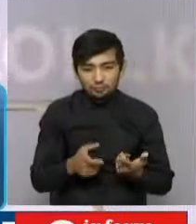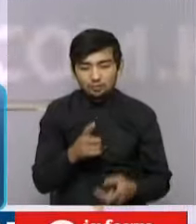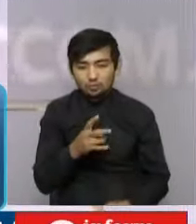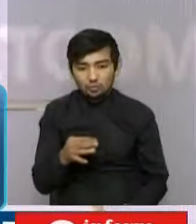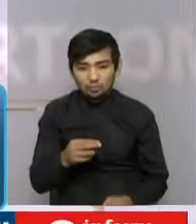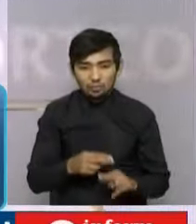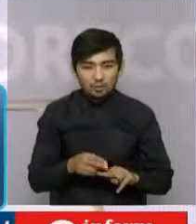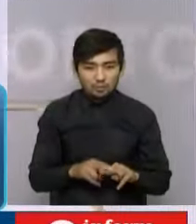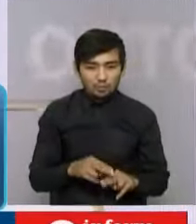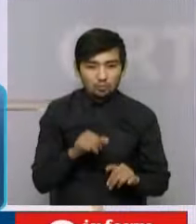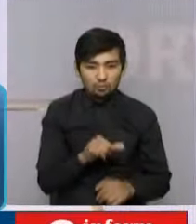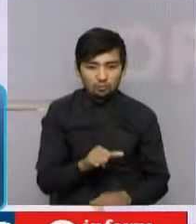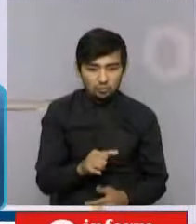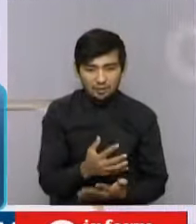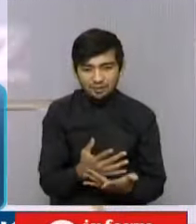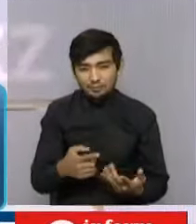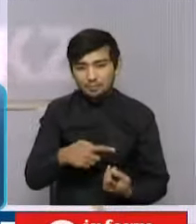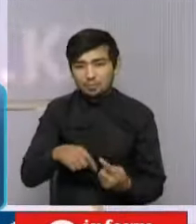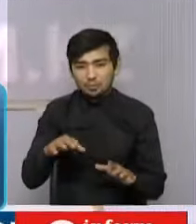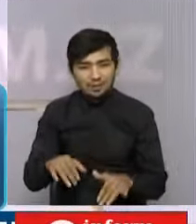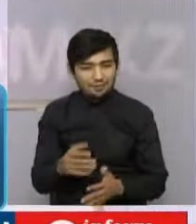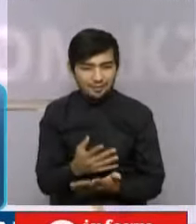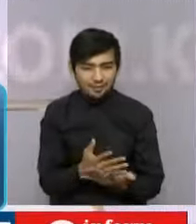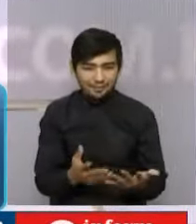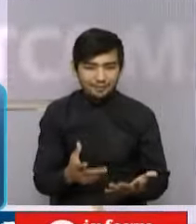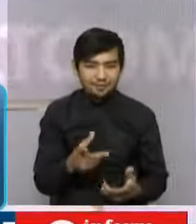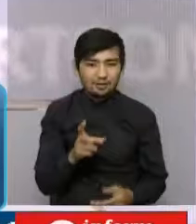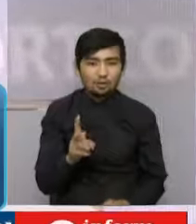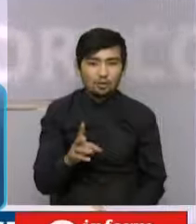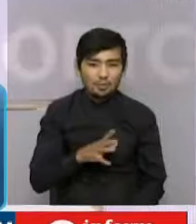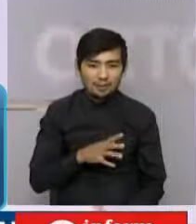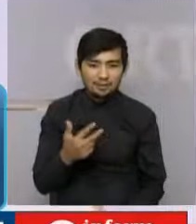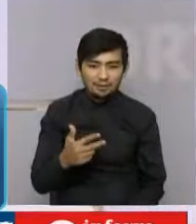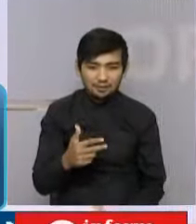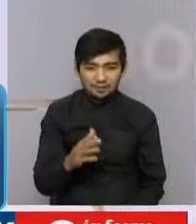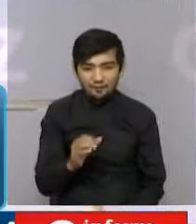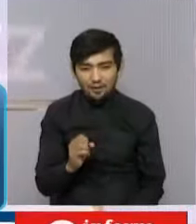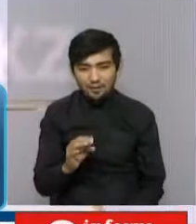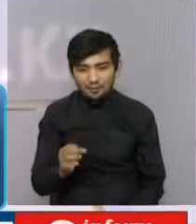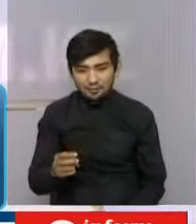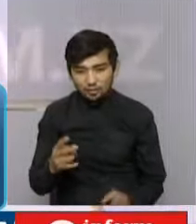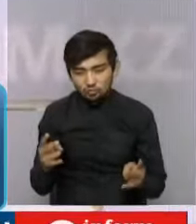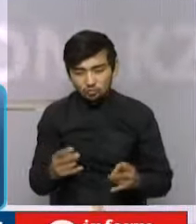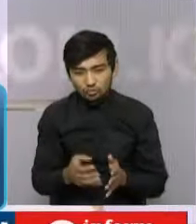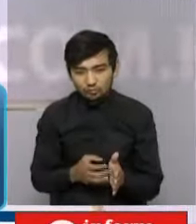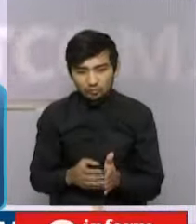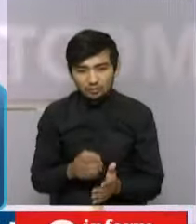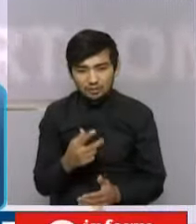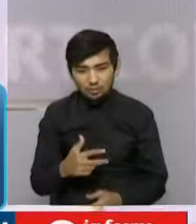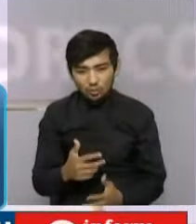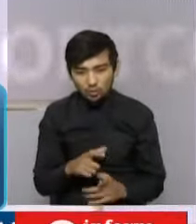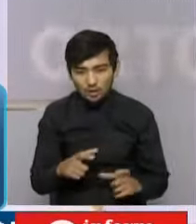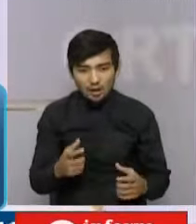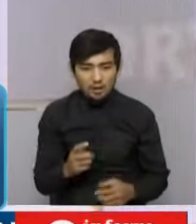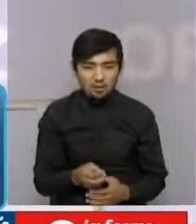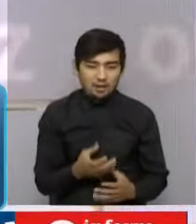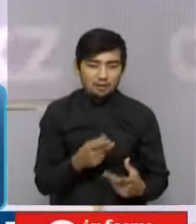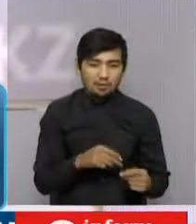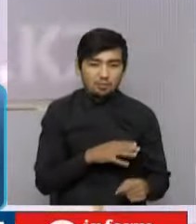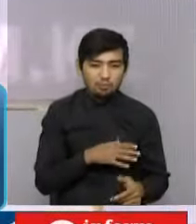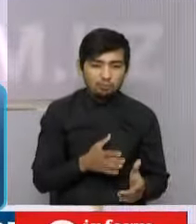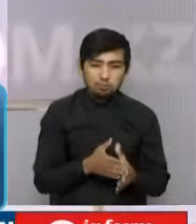в разных предприятиях по-разному. Где там 30 вакансий, где-то может быть больше. От количества зависит. Поэтому я